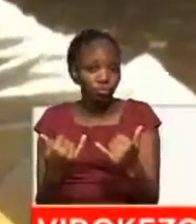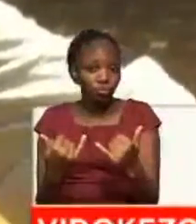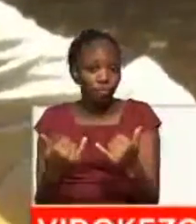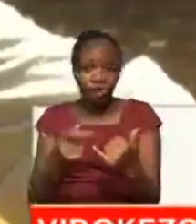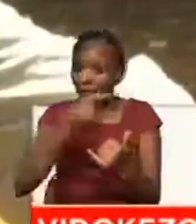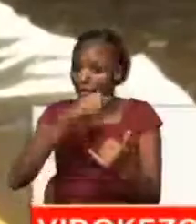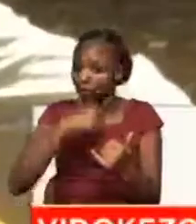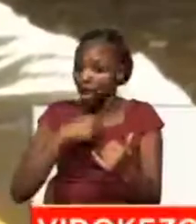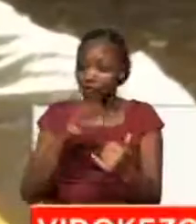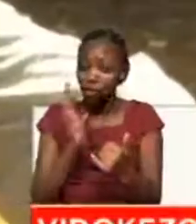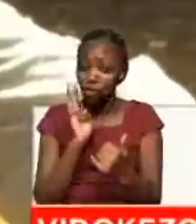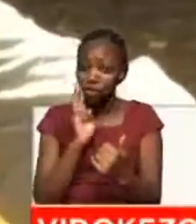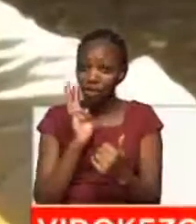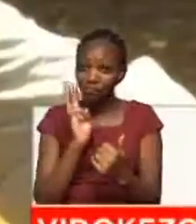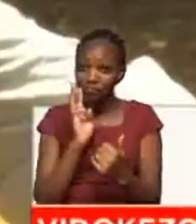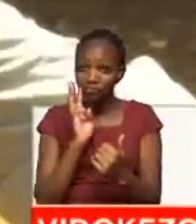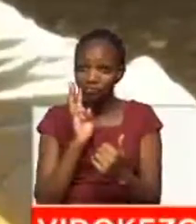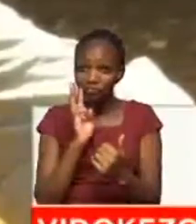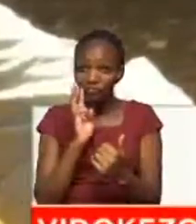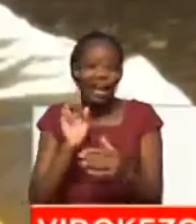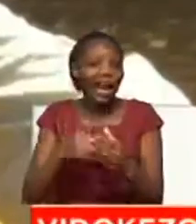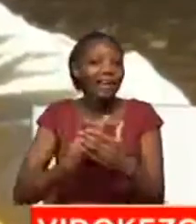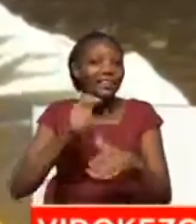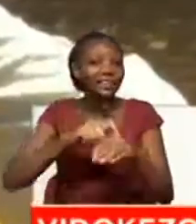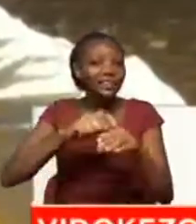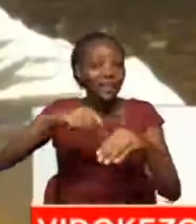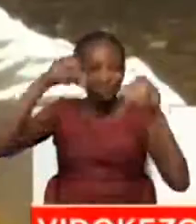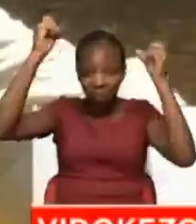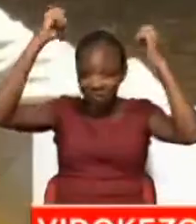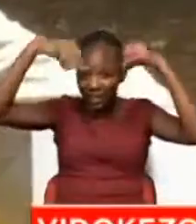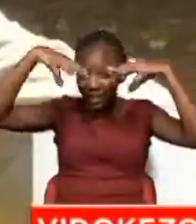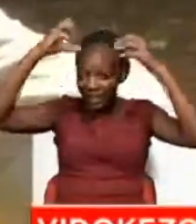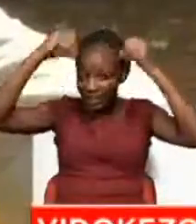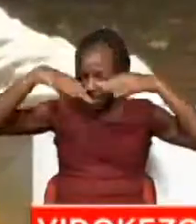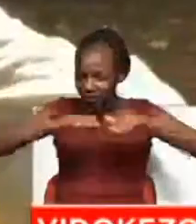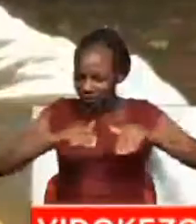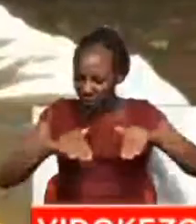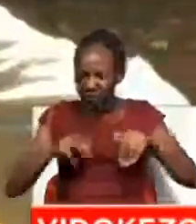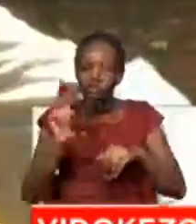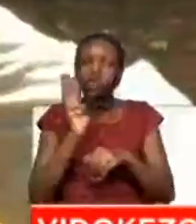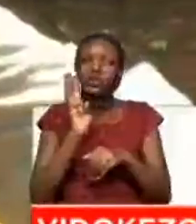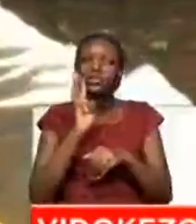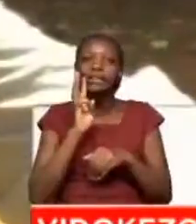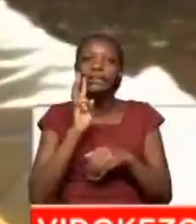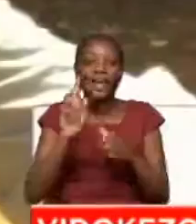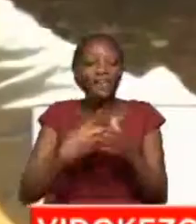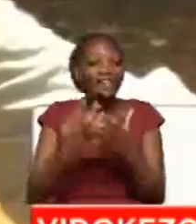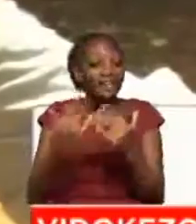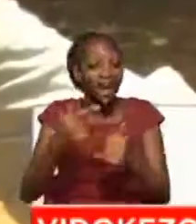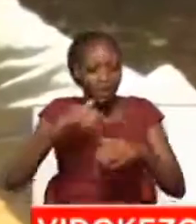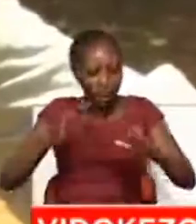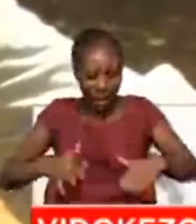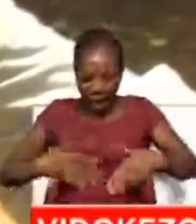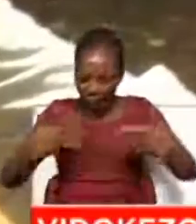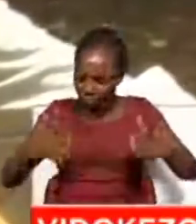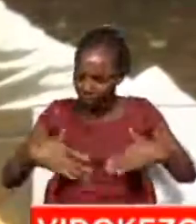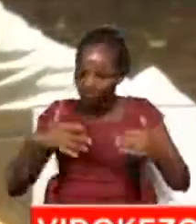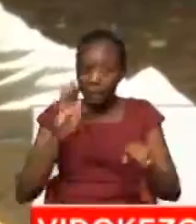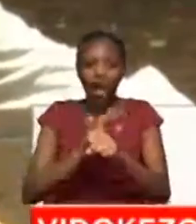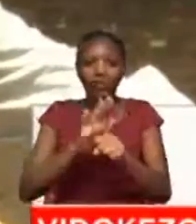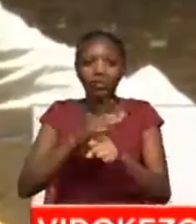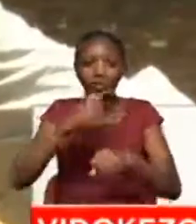tukose maji kabisa kabisa, mvua ikinyesha ndio tupate kwa angalau. Lakini sasa leo tumefurahia, tumepata